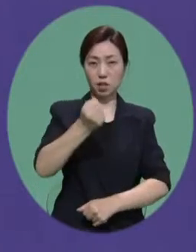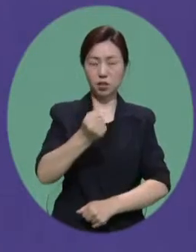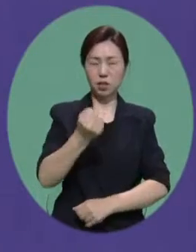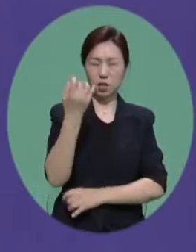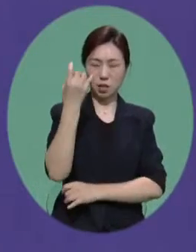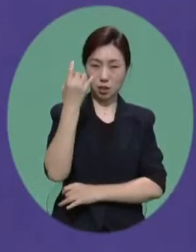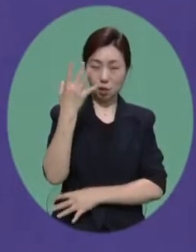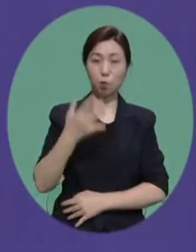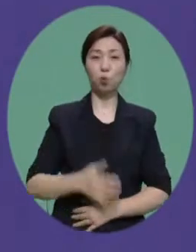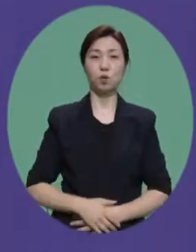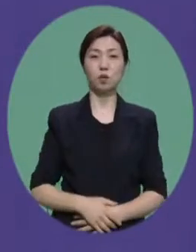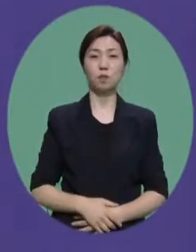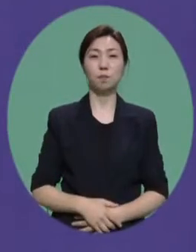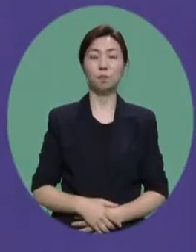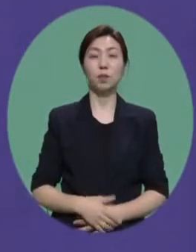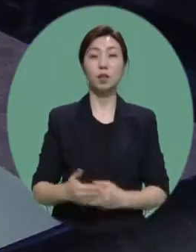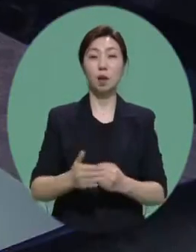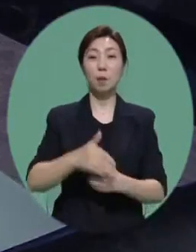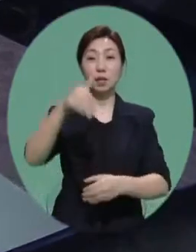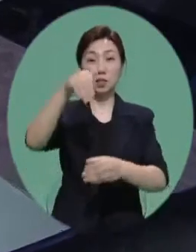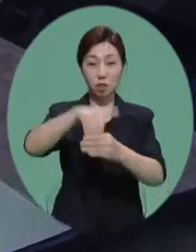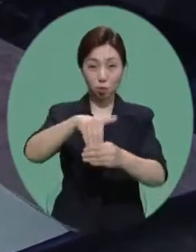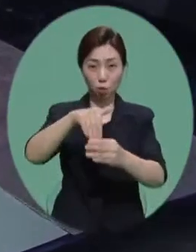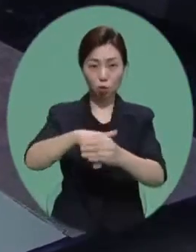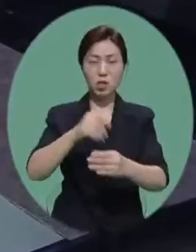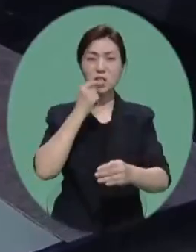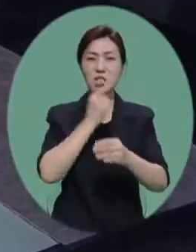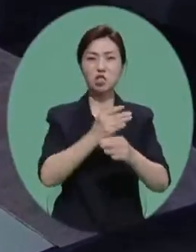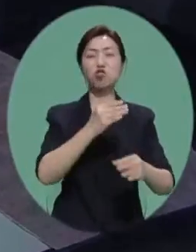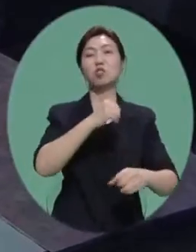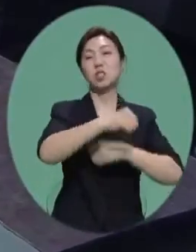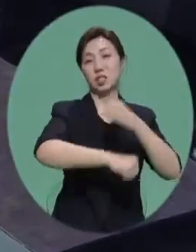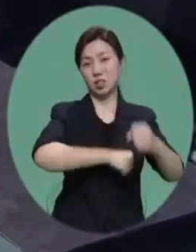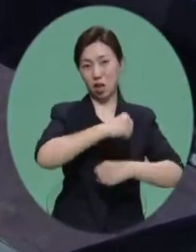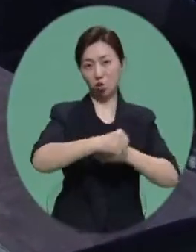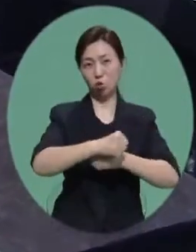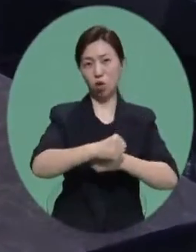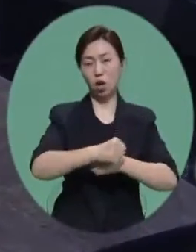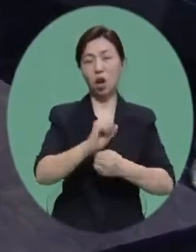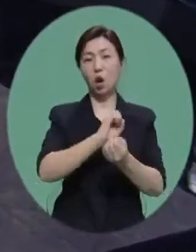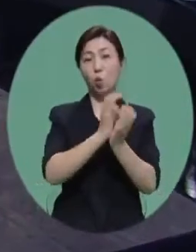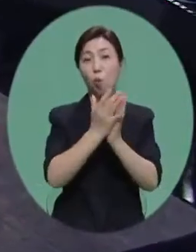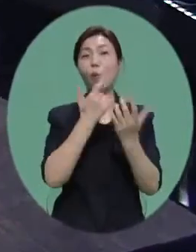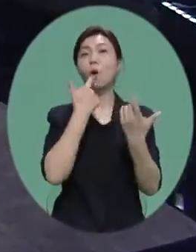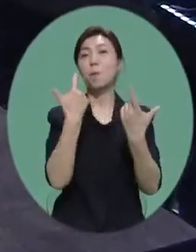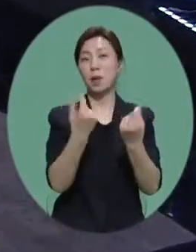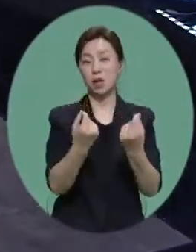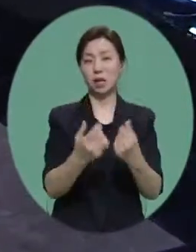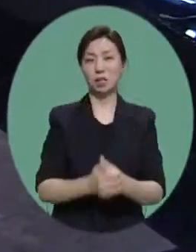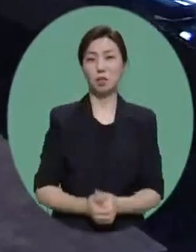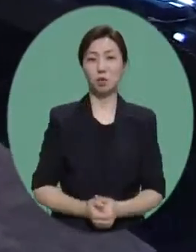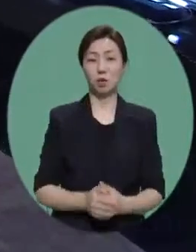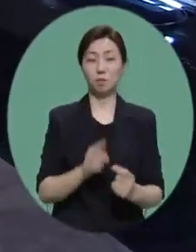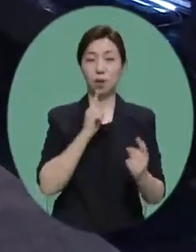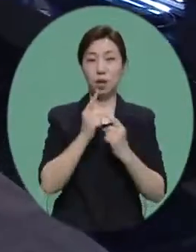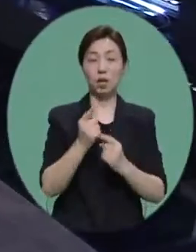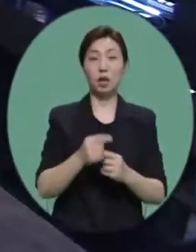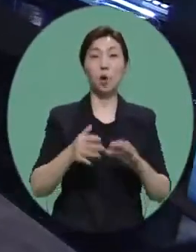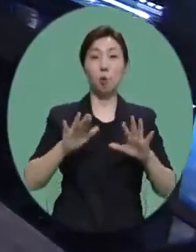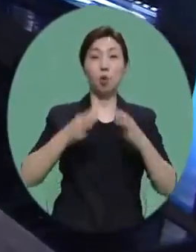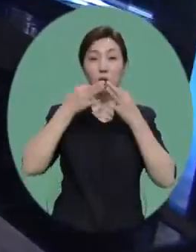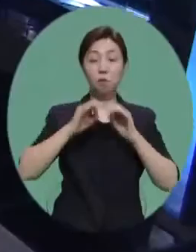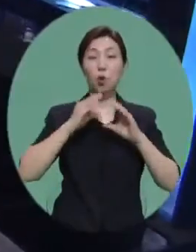수단이라고 할 수 있겠습니다 그래서 선거를 민주주의의 꽃이 라고도 하죠 오는 금요일과 토요일 사전 투표가